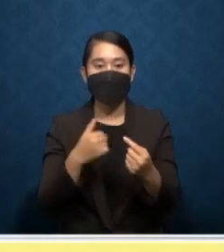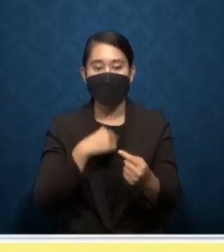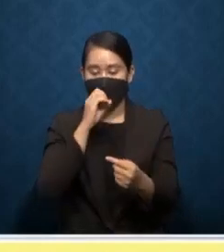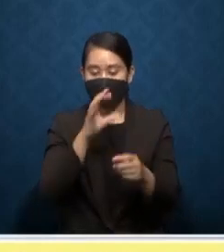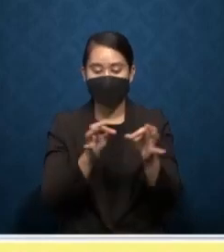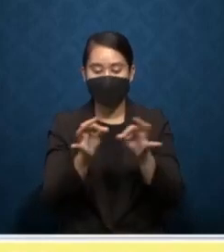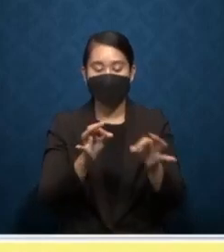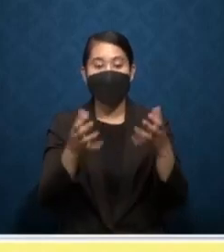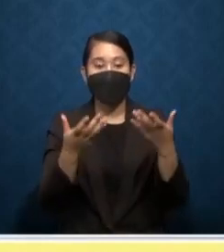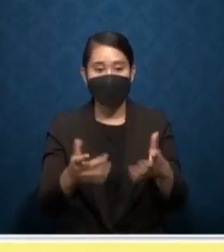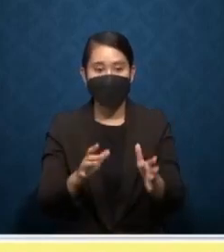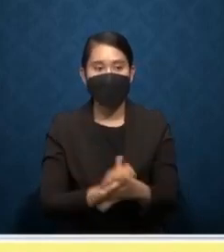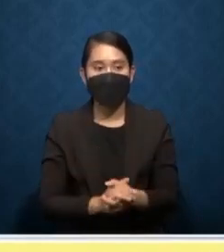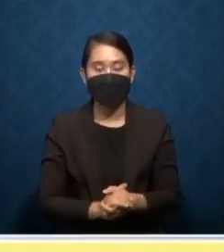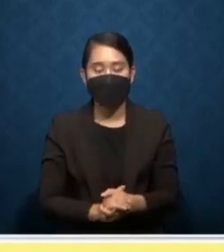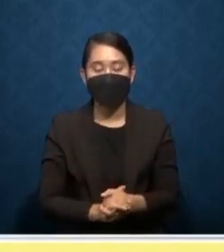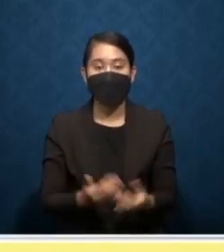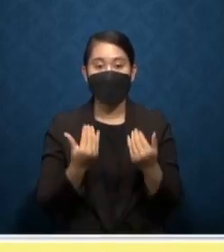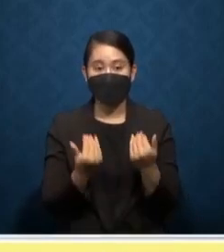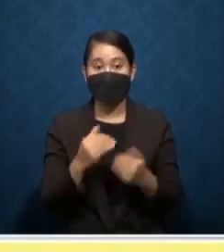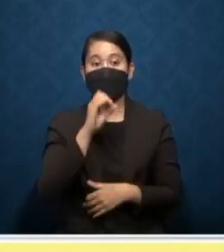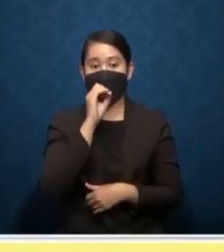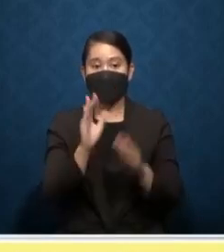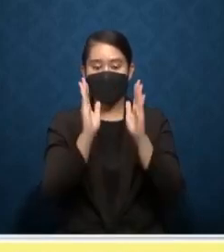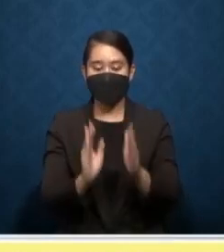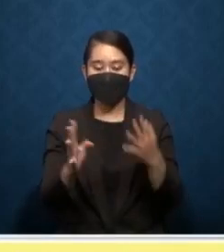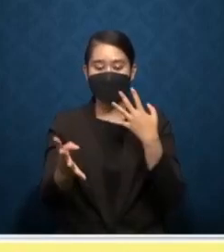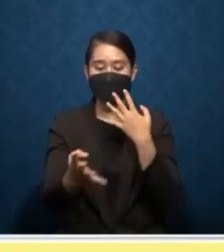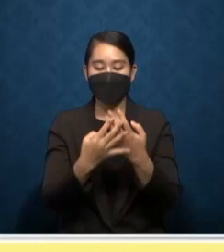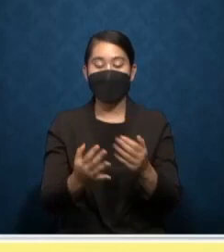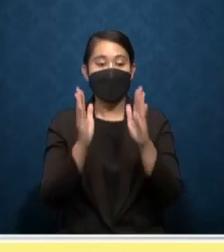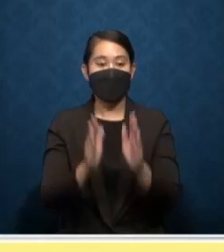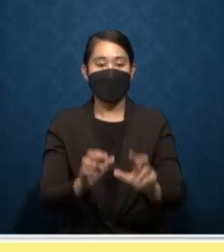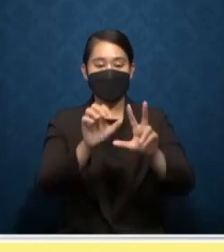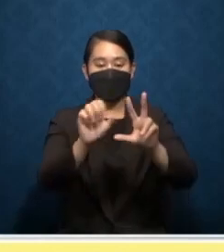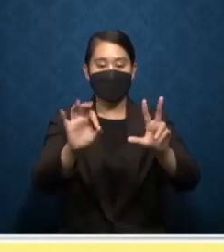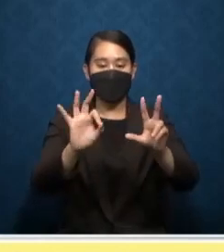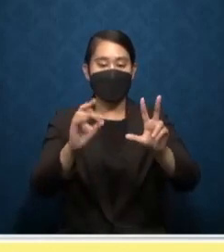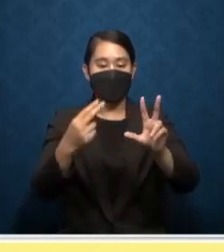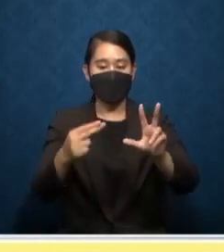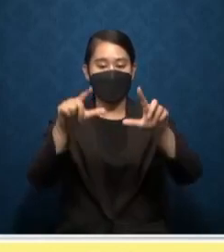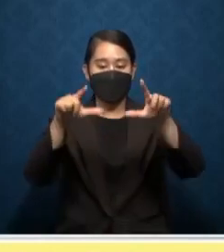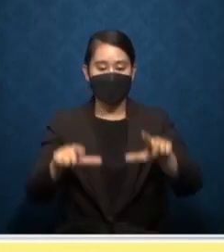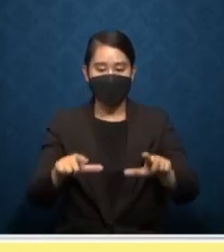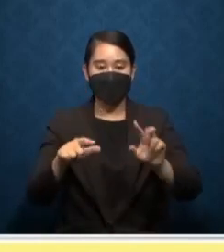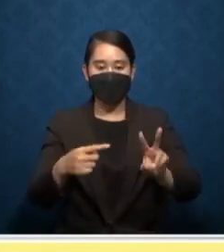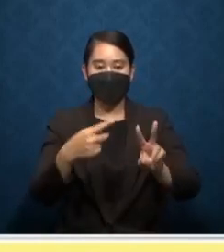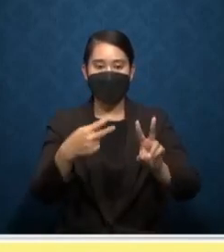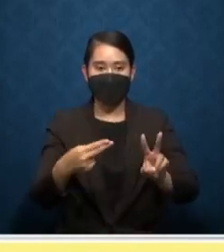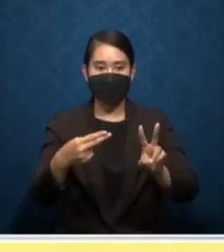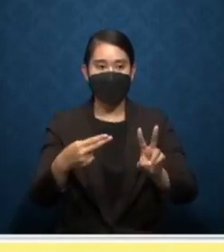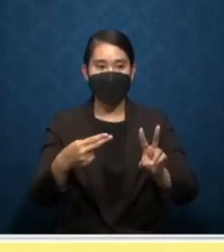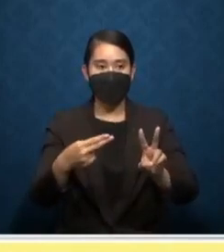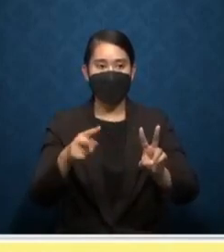แล้วี้ต้องบอกว่าคนในคุกจาก 3,90,000หรือ 2,80,000